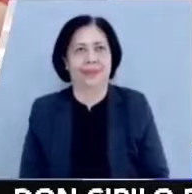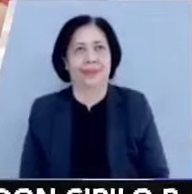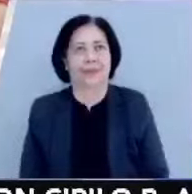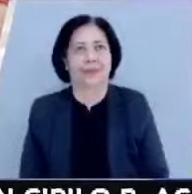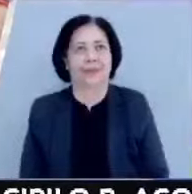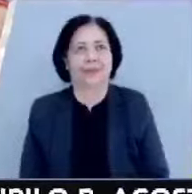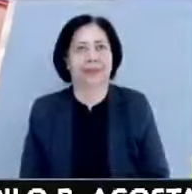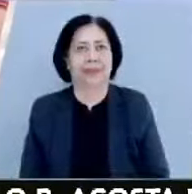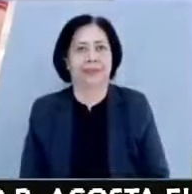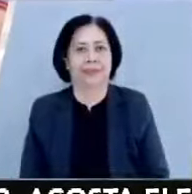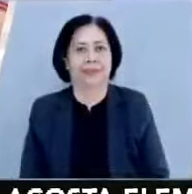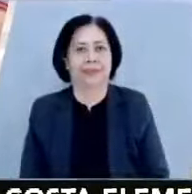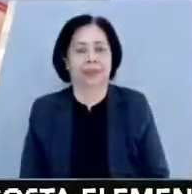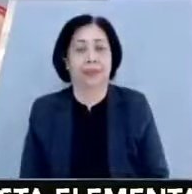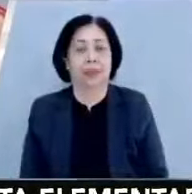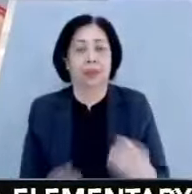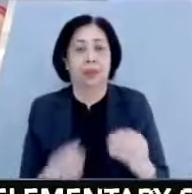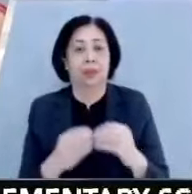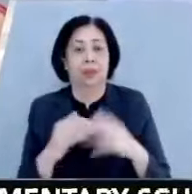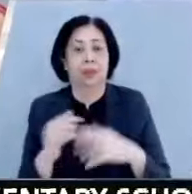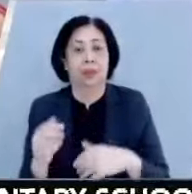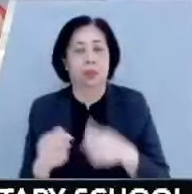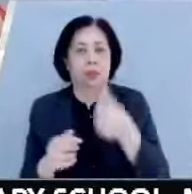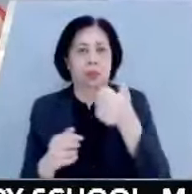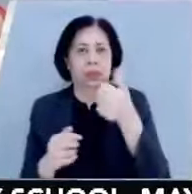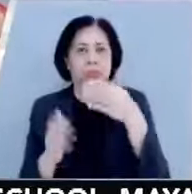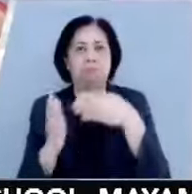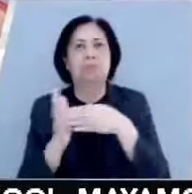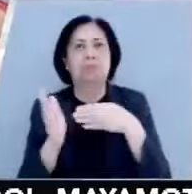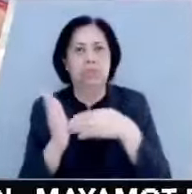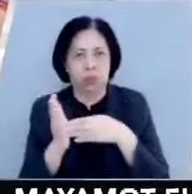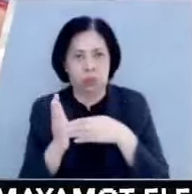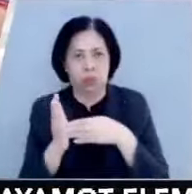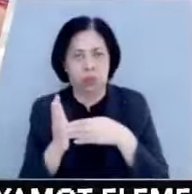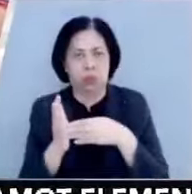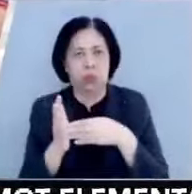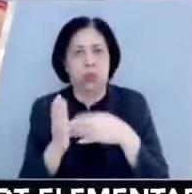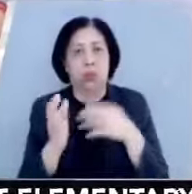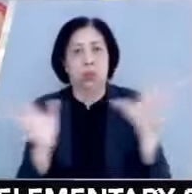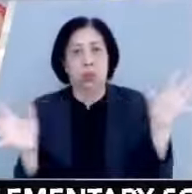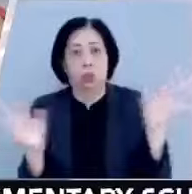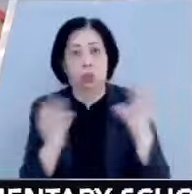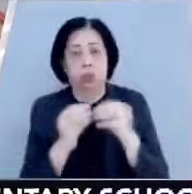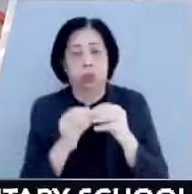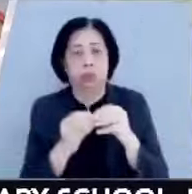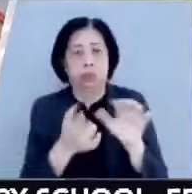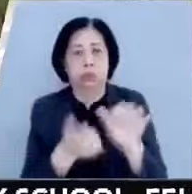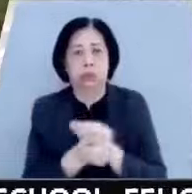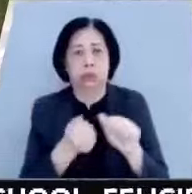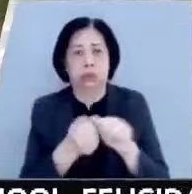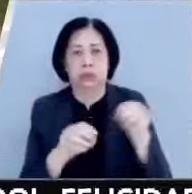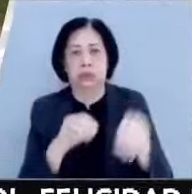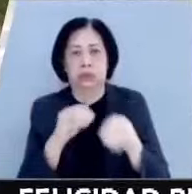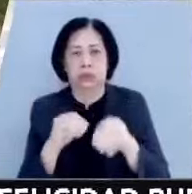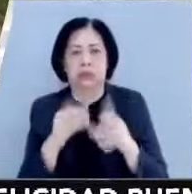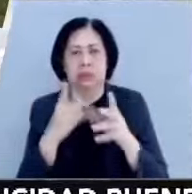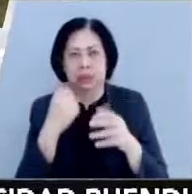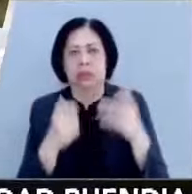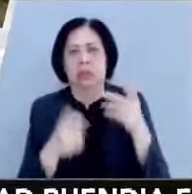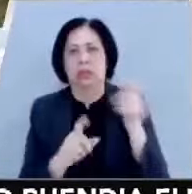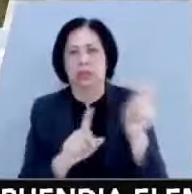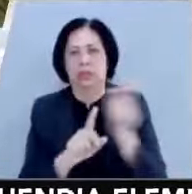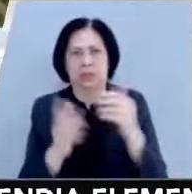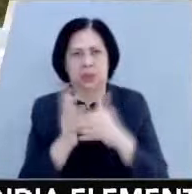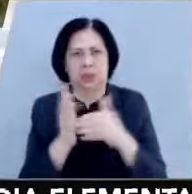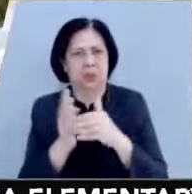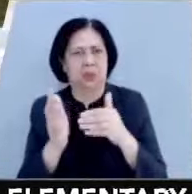Umabot na sa mahigit 10 bilyong piso ang halaga ng pinsala sa agrikultura dahil sa sunod-sunod na bagyo. Ayon sa Department of Agriculture, mula sa